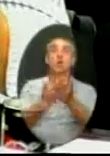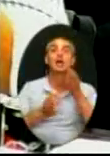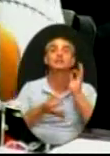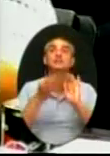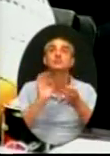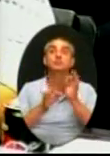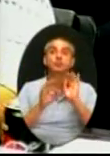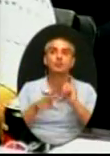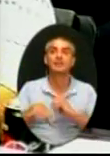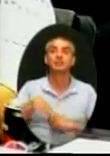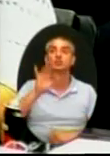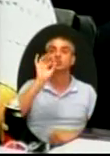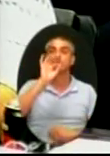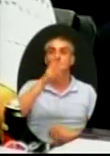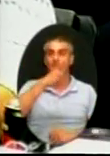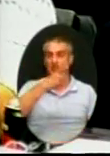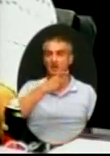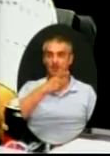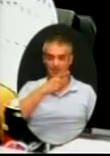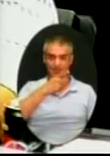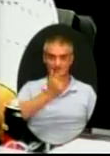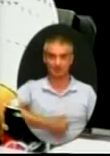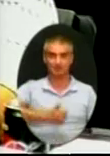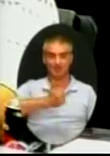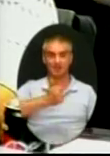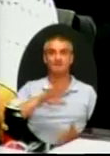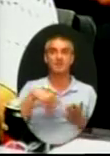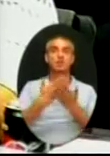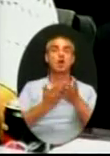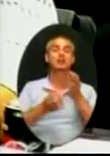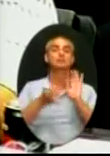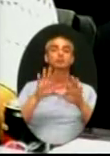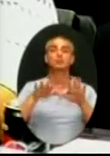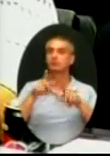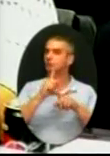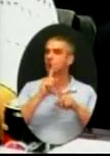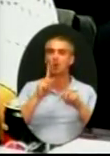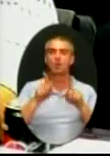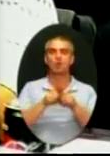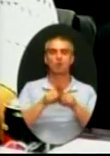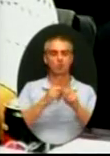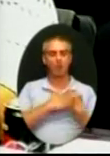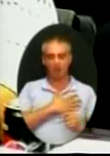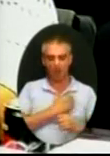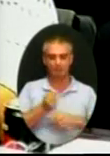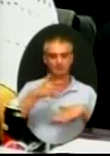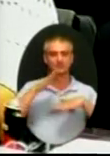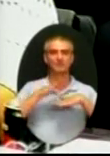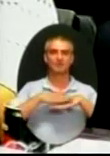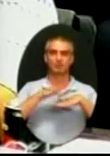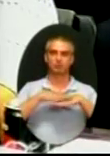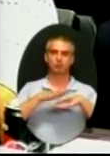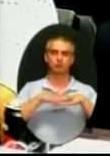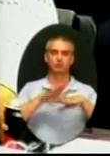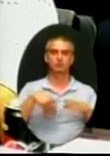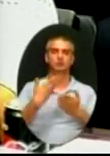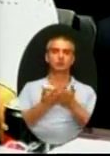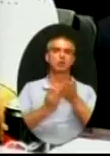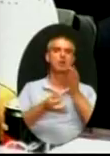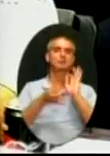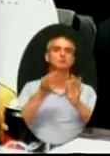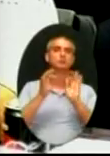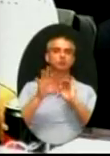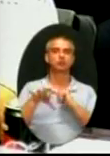משפטי שיבחר על ידי השר והיועץ המשפטי לממשלה הוא יהיה לא פחות אמיץ ומקצועי מיועץ